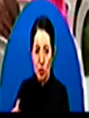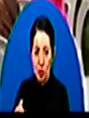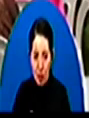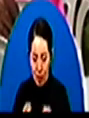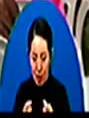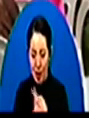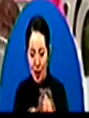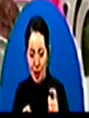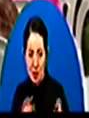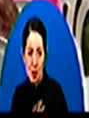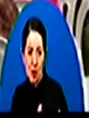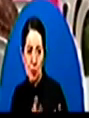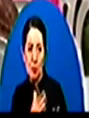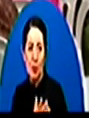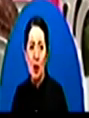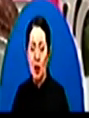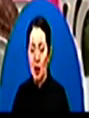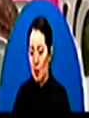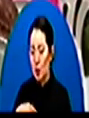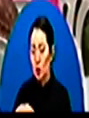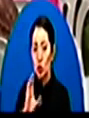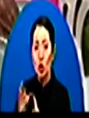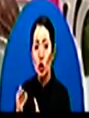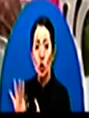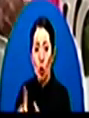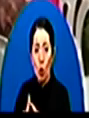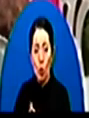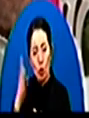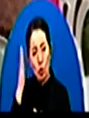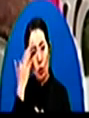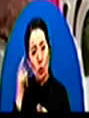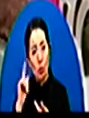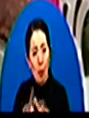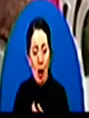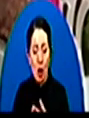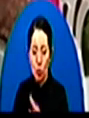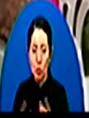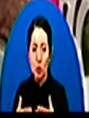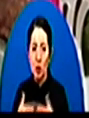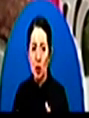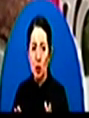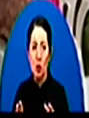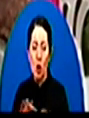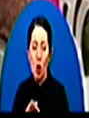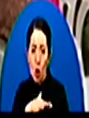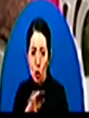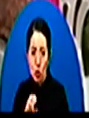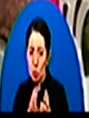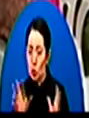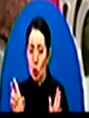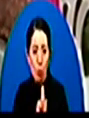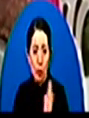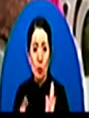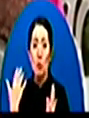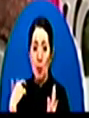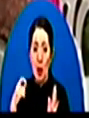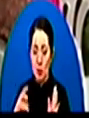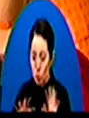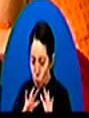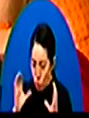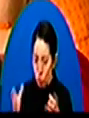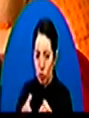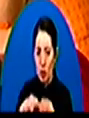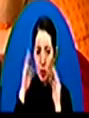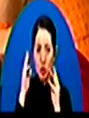байгаа бол акт тогтоодсон соёлын төвдөө дотор байртай хүүхдийн ээлтэй орчин бүрдэх ямар ч боломж байхгүй байсан. Тэгээ энэ бүх асуудлыг цогцоор нь